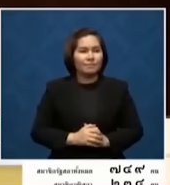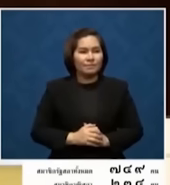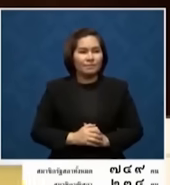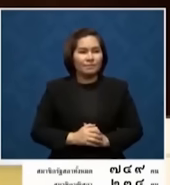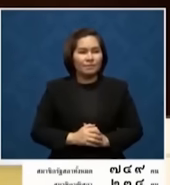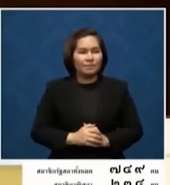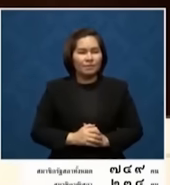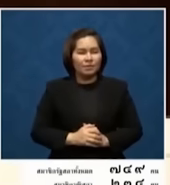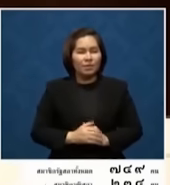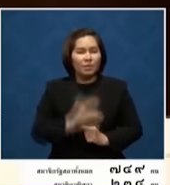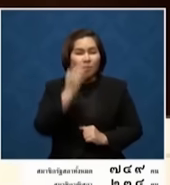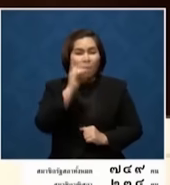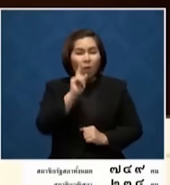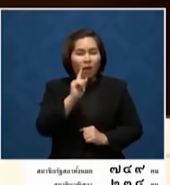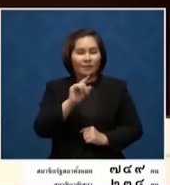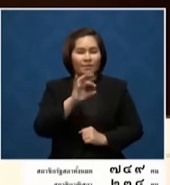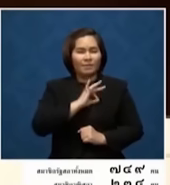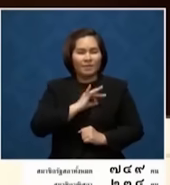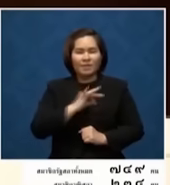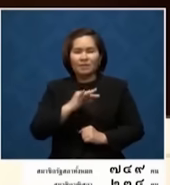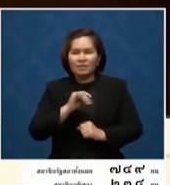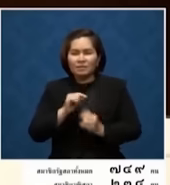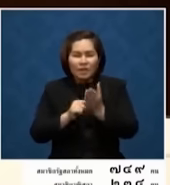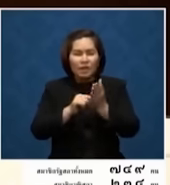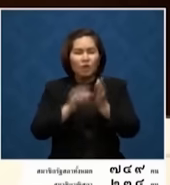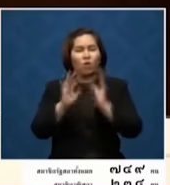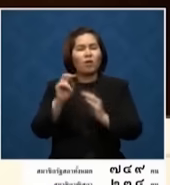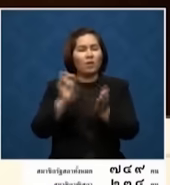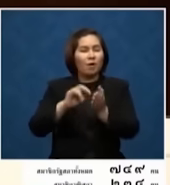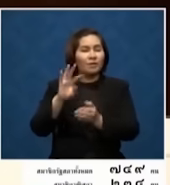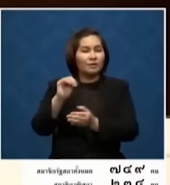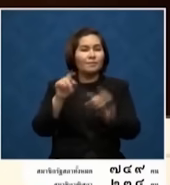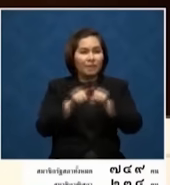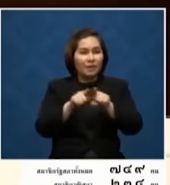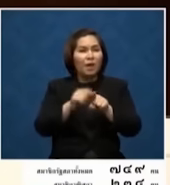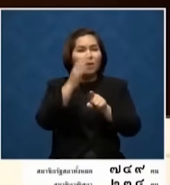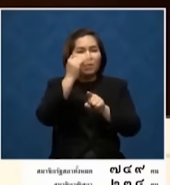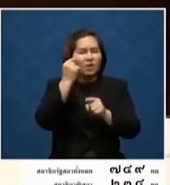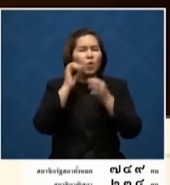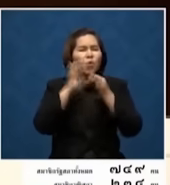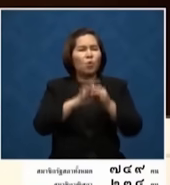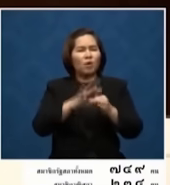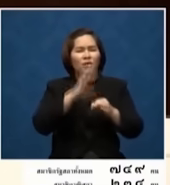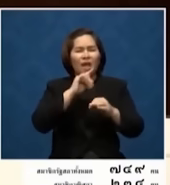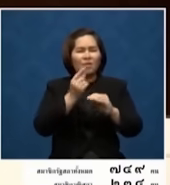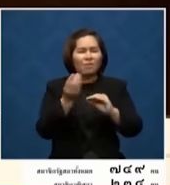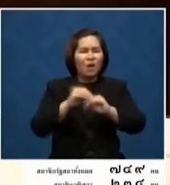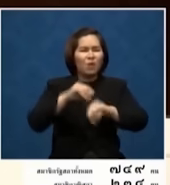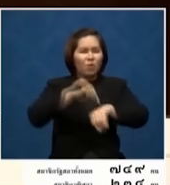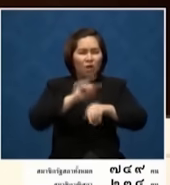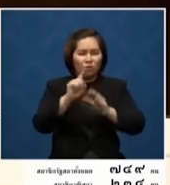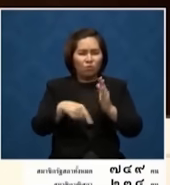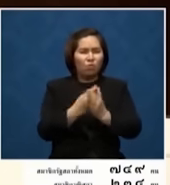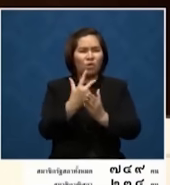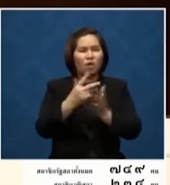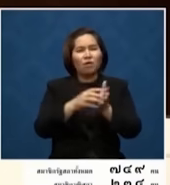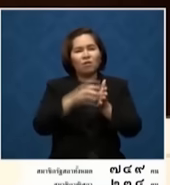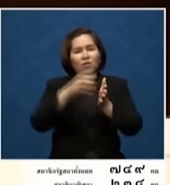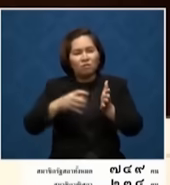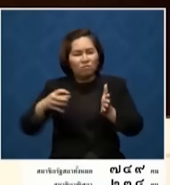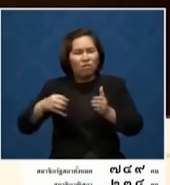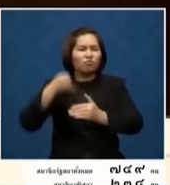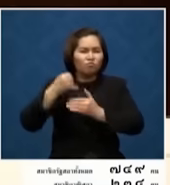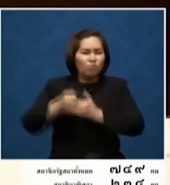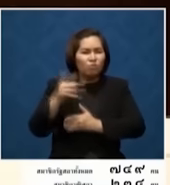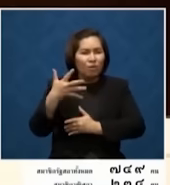เราเมื่อวานเราประชุม3ฝ่ายแล้วเนี่ยเราติดขัดเรื่องนี้ฉะนั้นเนี่ยในที่ประชุมเนี่ยเรามาว่างก่อนดีกว่ามั้ยว่าจะเส